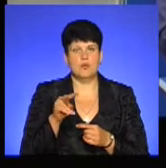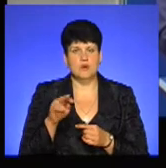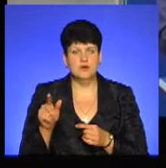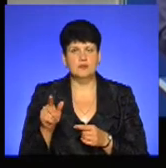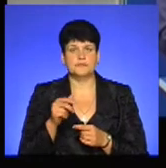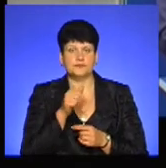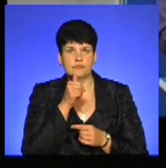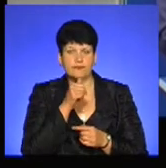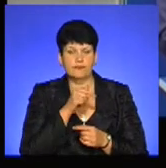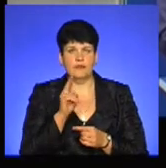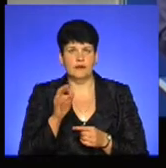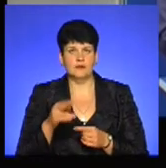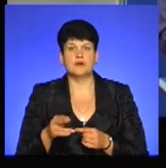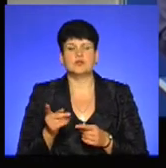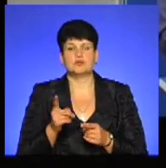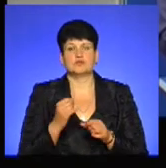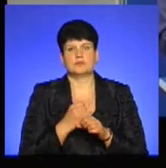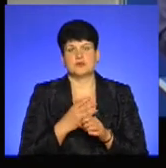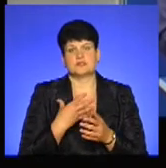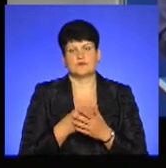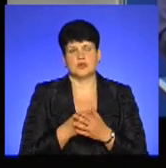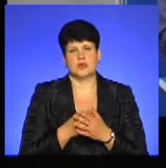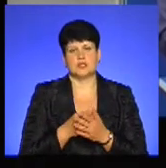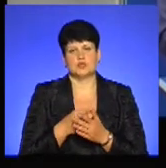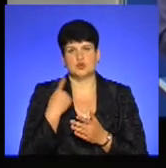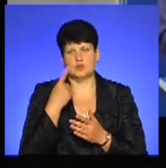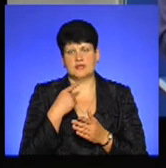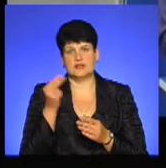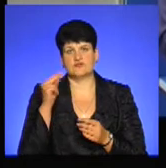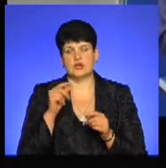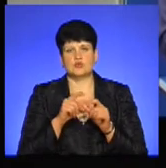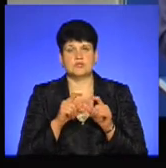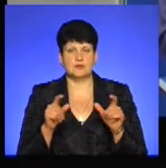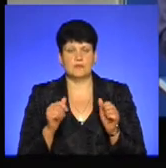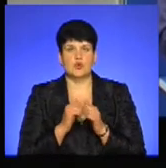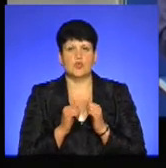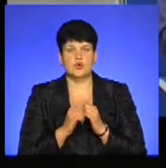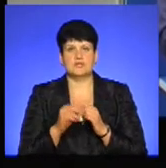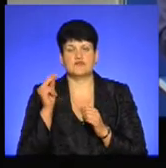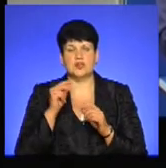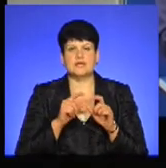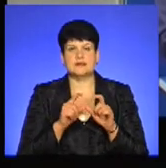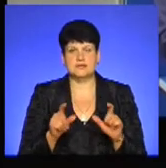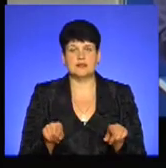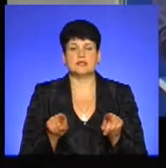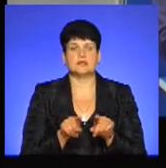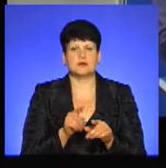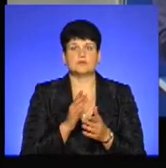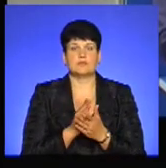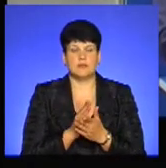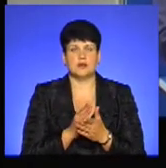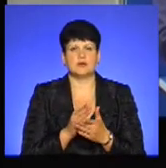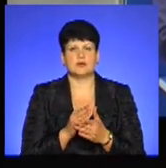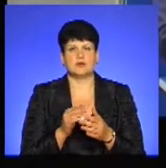зробити із своєї персональної сторінки навчального закладу, тому що кожен навчальний заклад також має доступ до